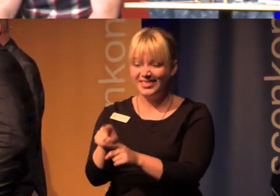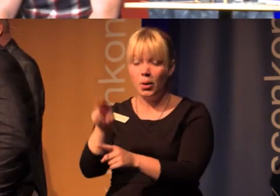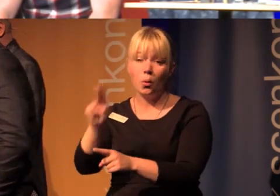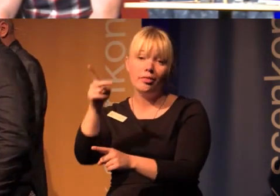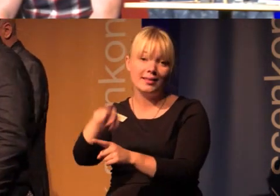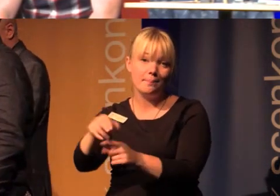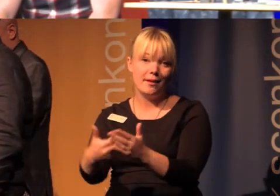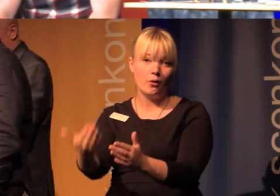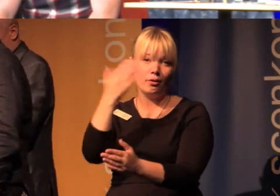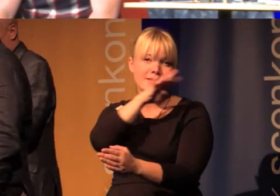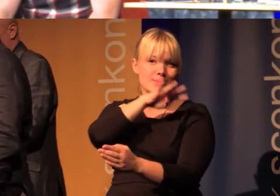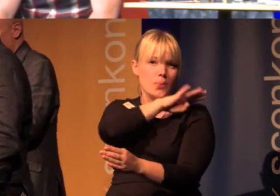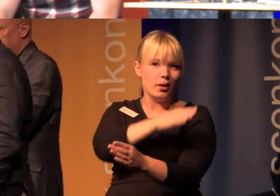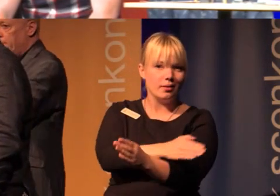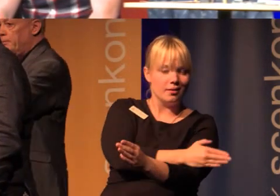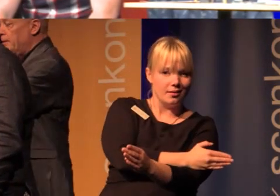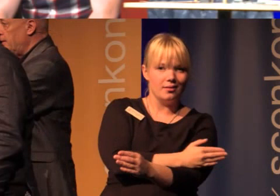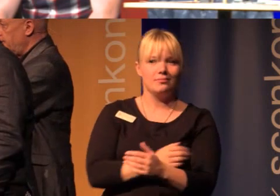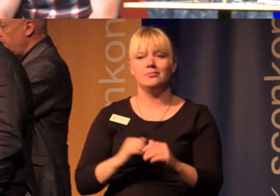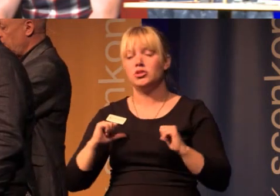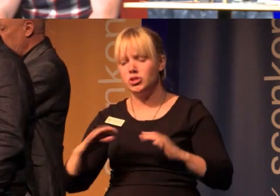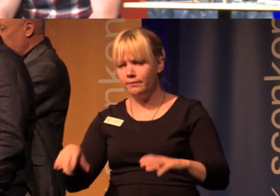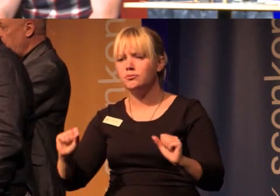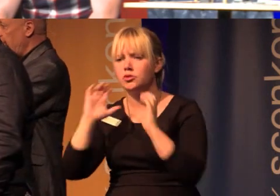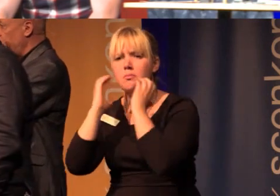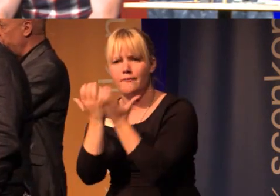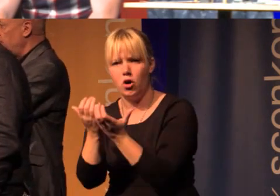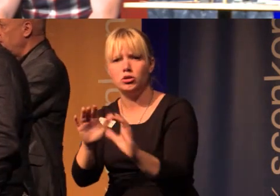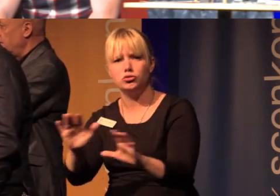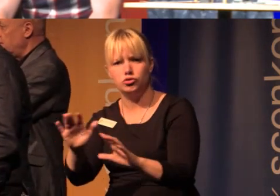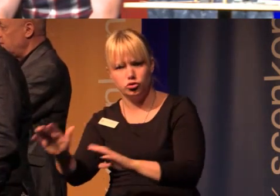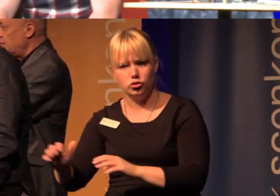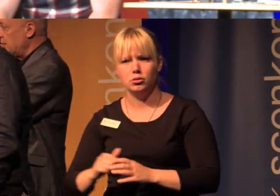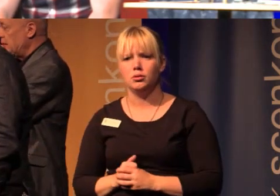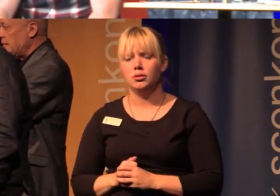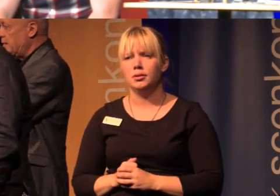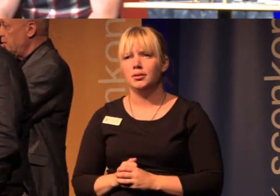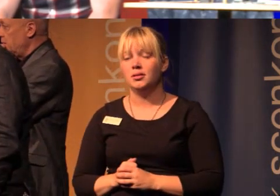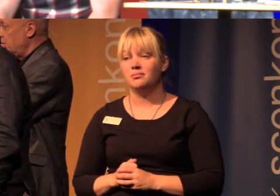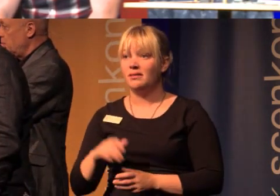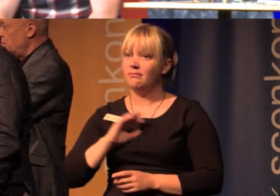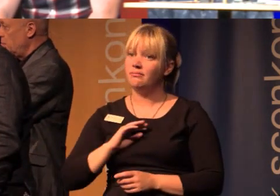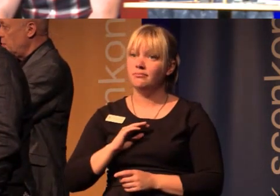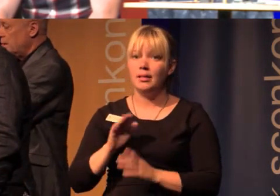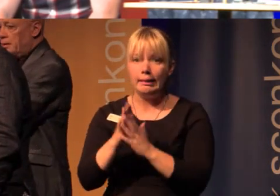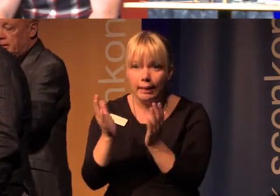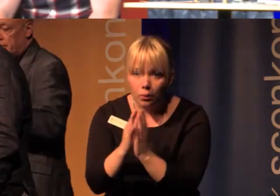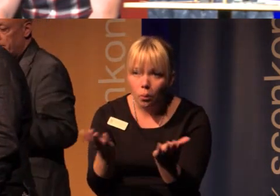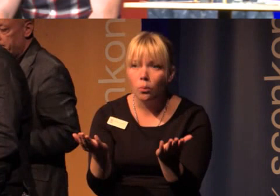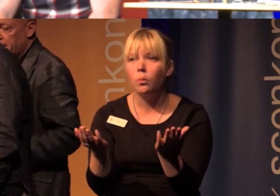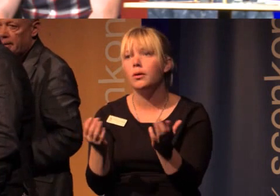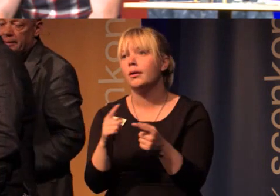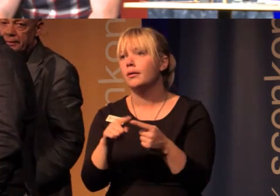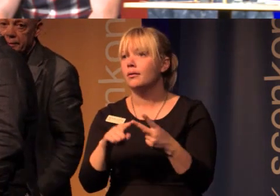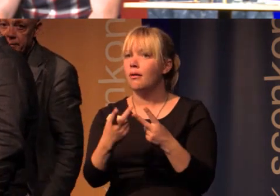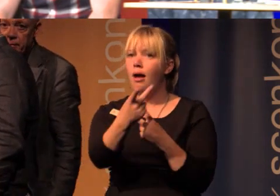konkret, men allting. Och det är klart att vi ska bevara det, men all kultur, så som litteratur och så vidare, som förstås